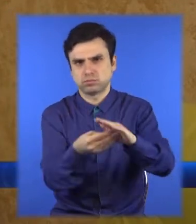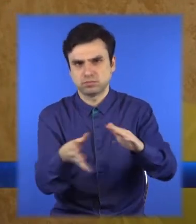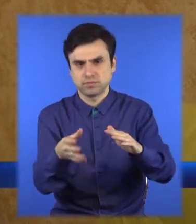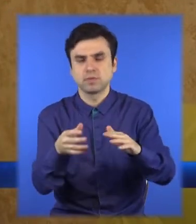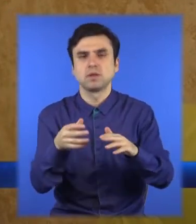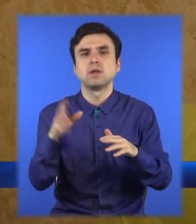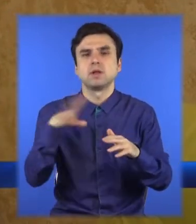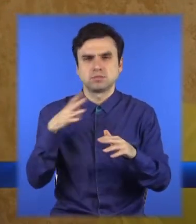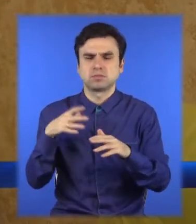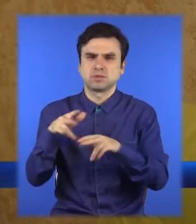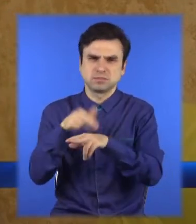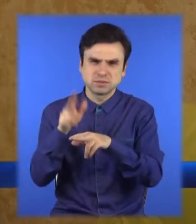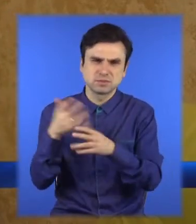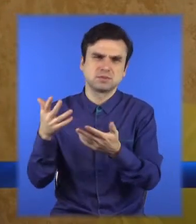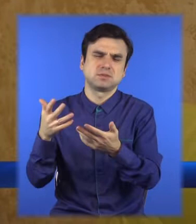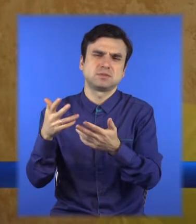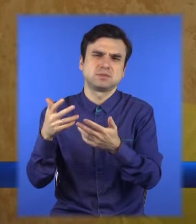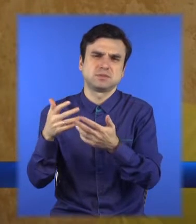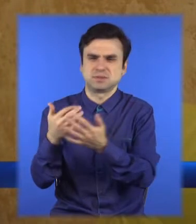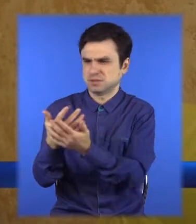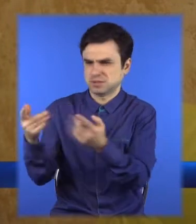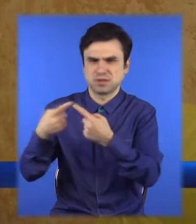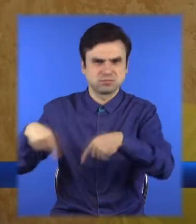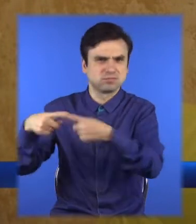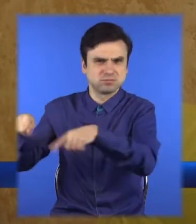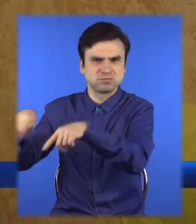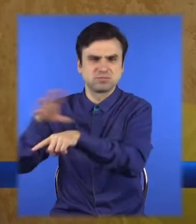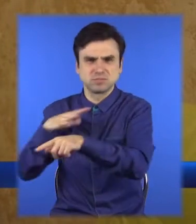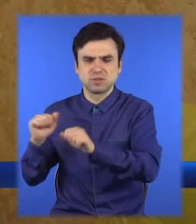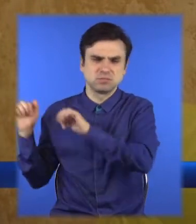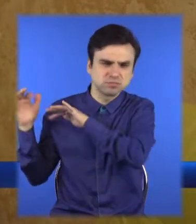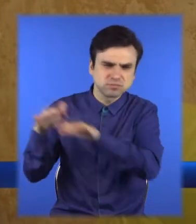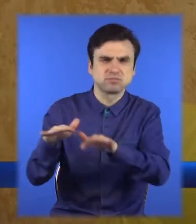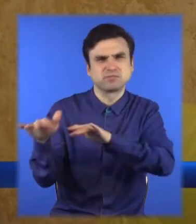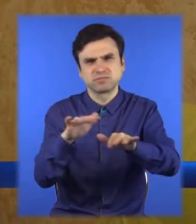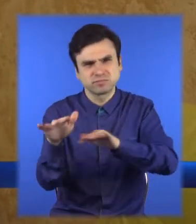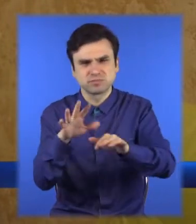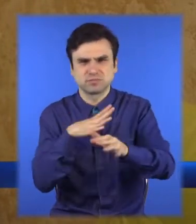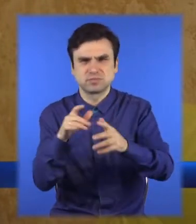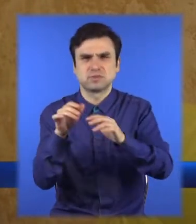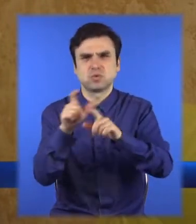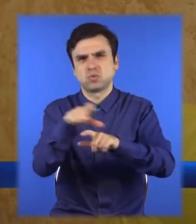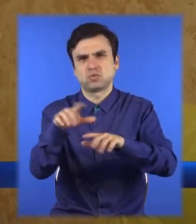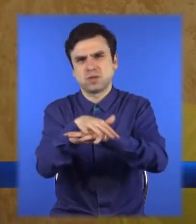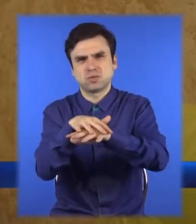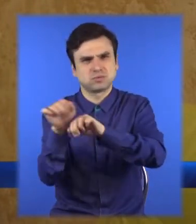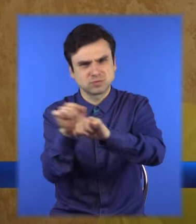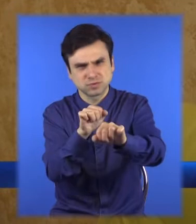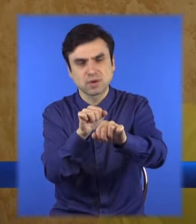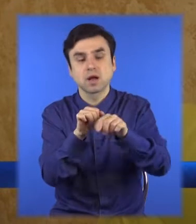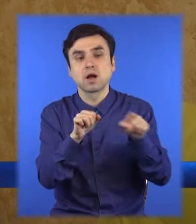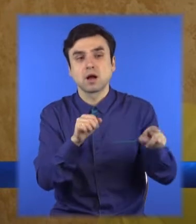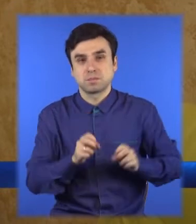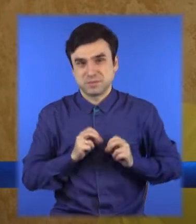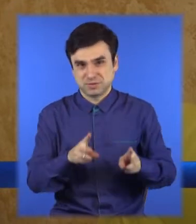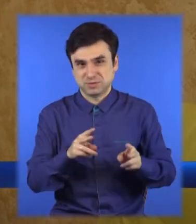з Саксаганським відділенням поліції та Криворізьким відділом поліції. Вжито відповідні заходи. Ймовірного правопорушника